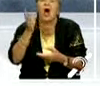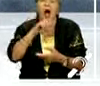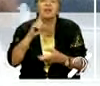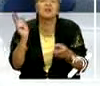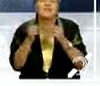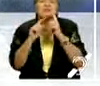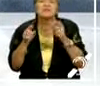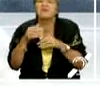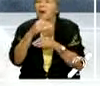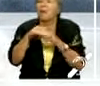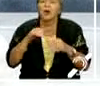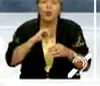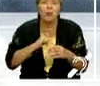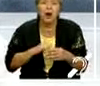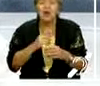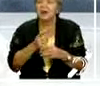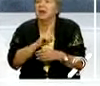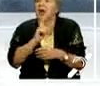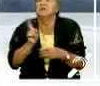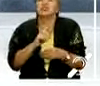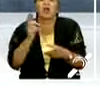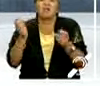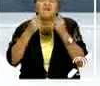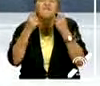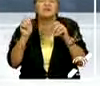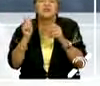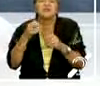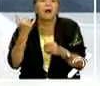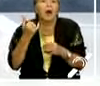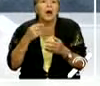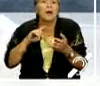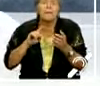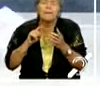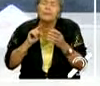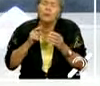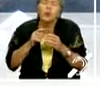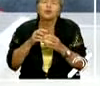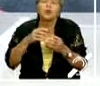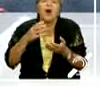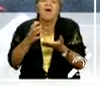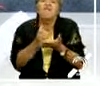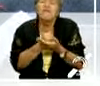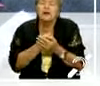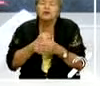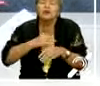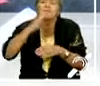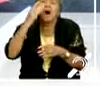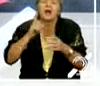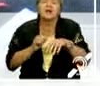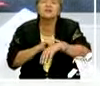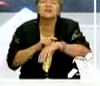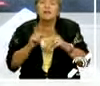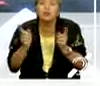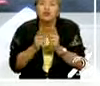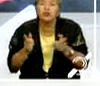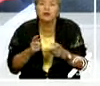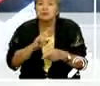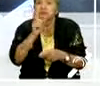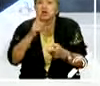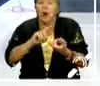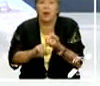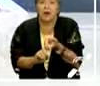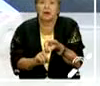Marul Mării, nici festivalurile care produc profituri uriașe într-un timp extrem de scurt și care n-au legătură neapărat